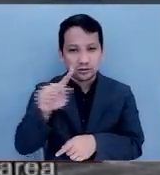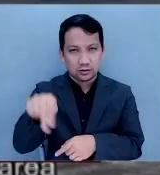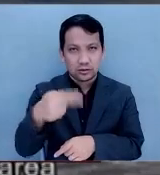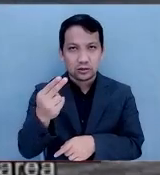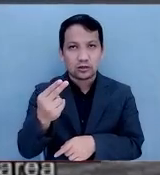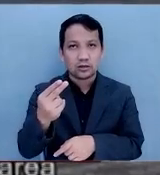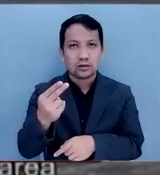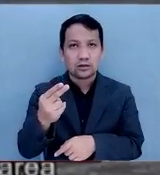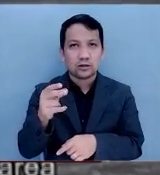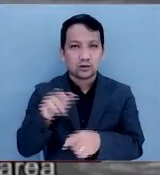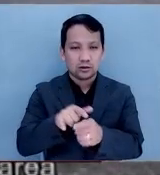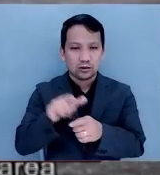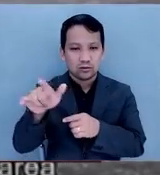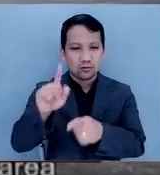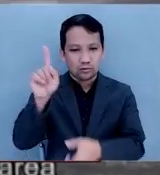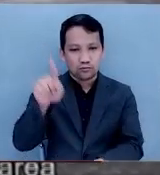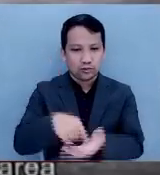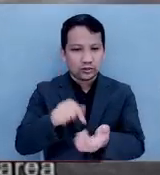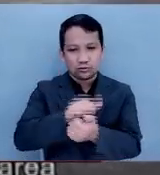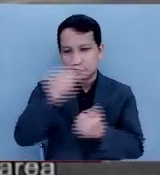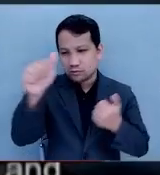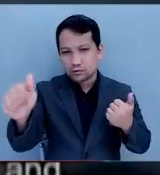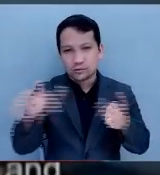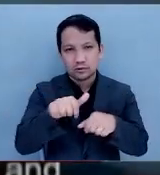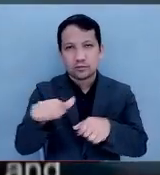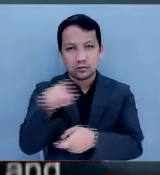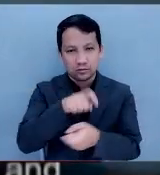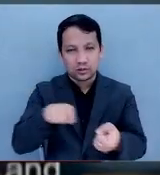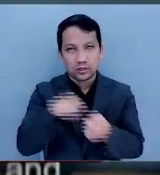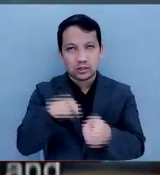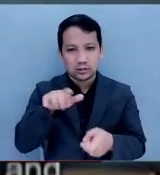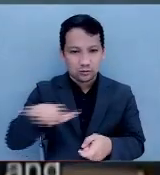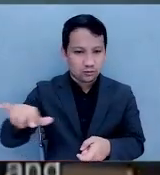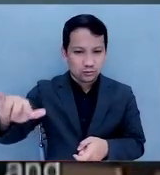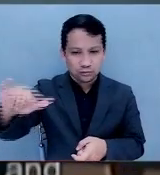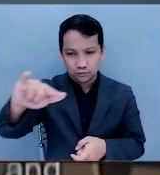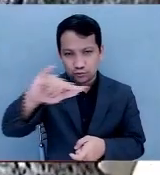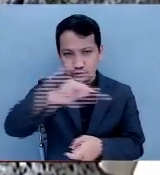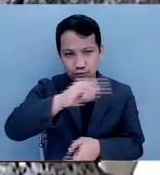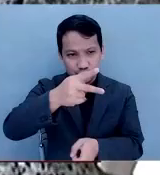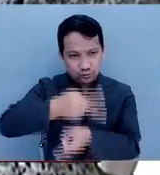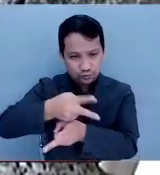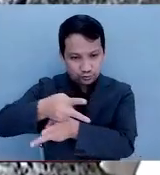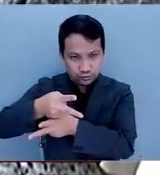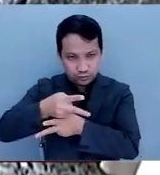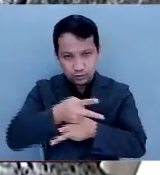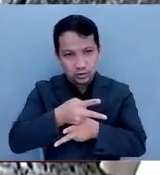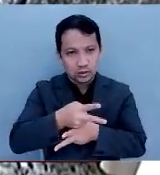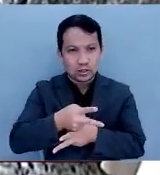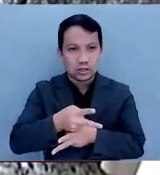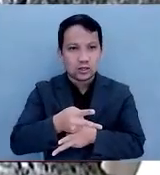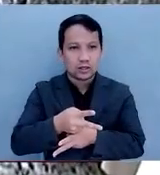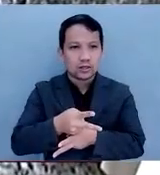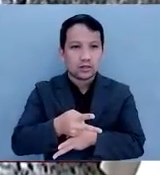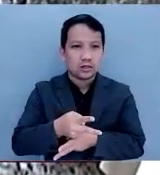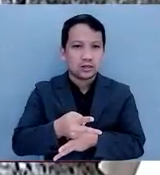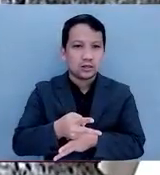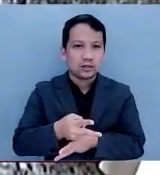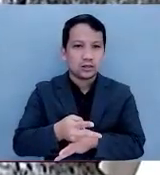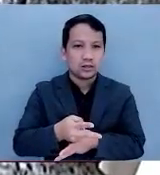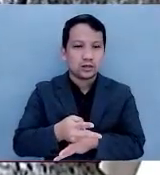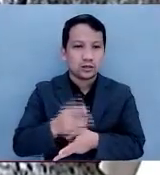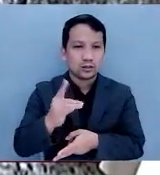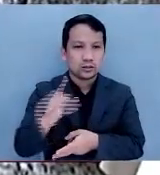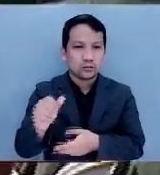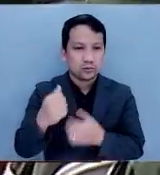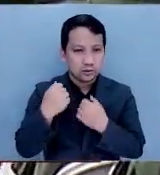at range na halos 1,000 nautical miles, swak na swak ito sa maritime patrol sa West Philippine Sea. Ayon kay Secretary Teodoro, bahagi ito ng mas